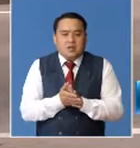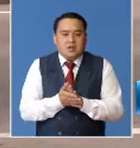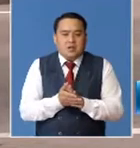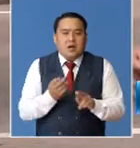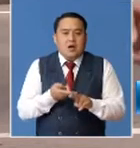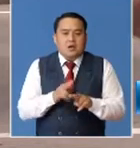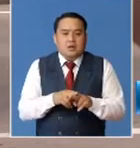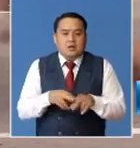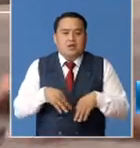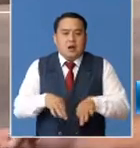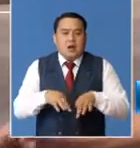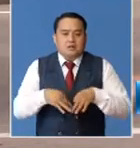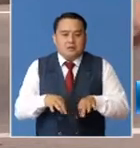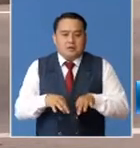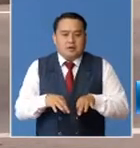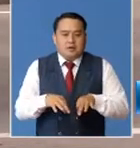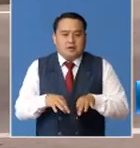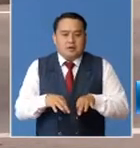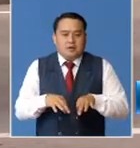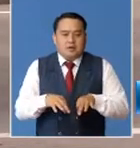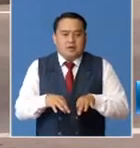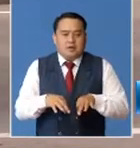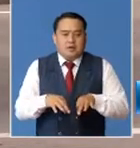данное автотранспортное средство